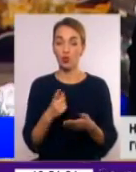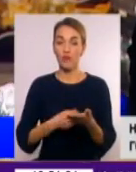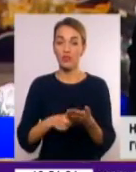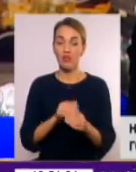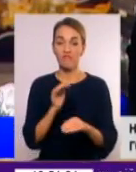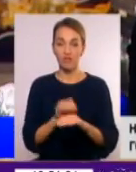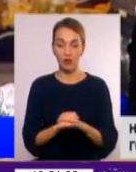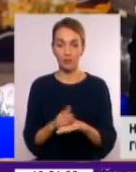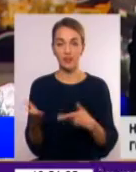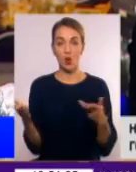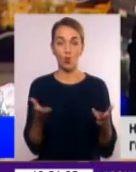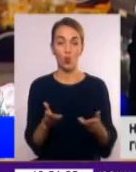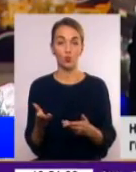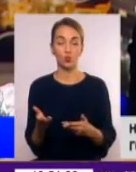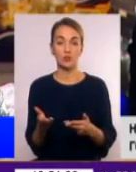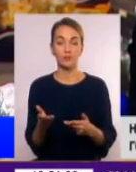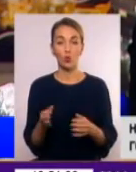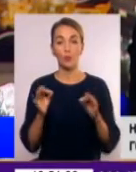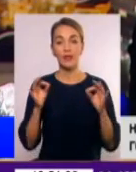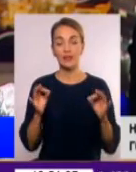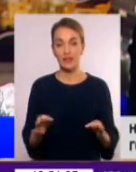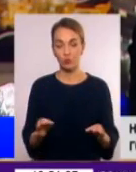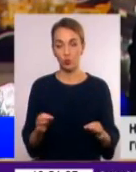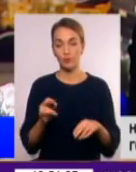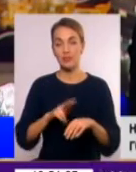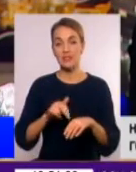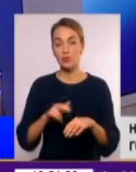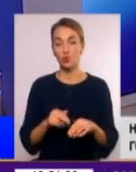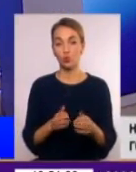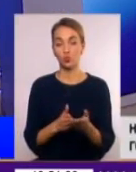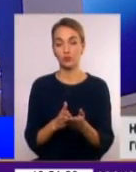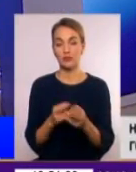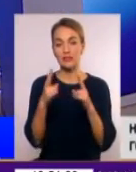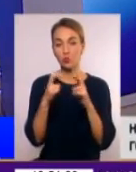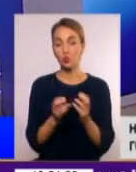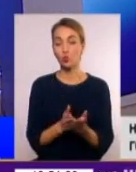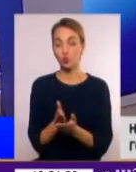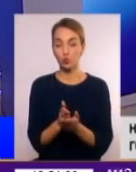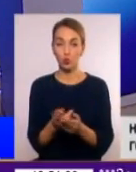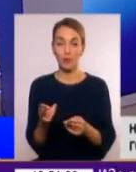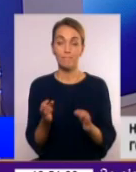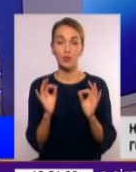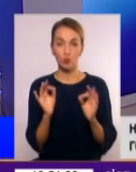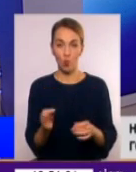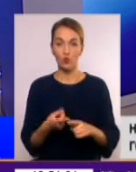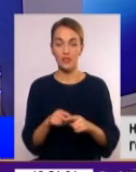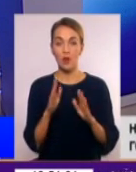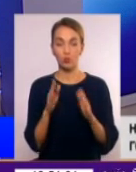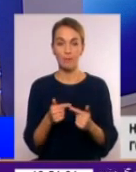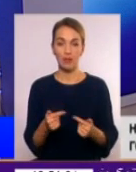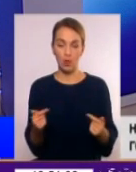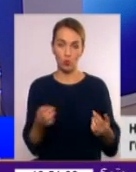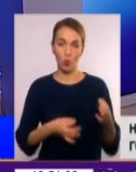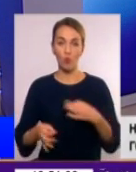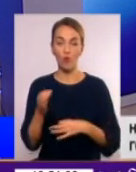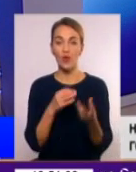фактами якоюсь об'єктивною слідчою службою, там, то, безумовно, це буде предметом